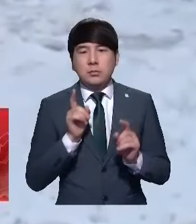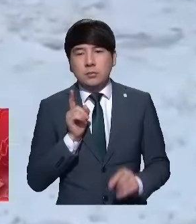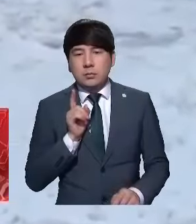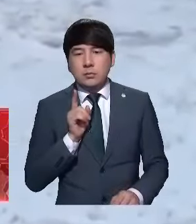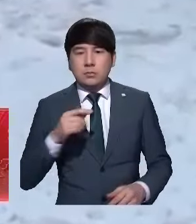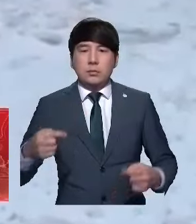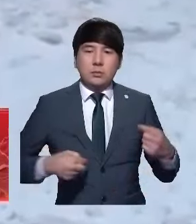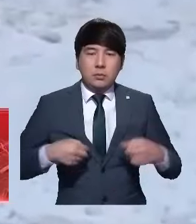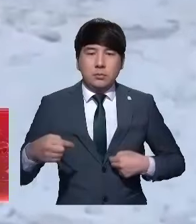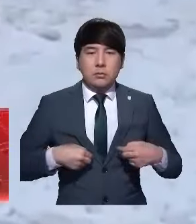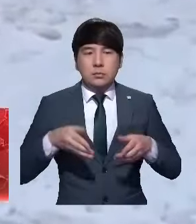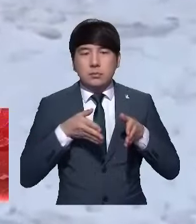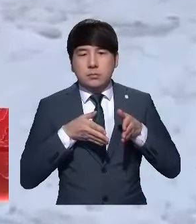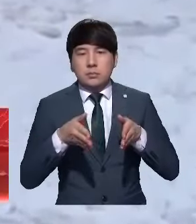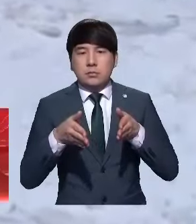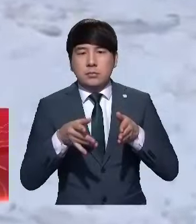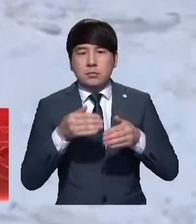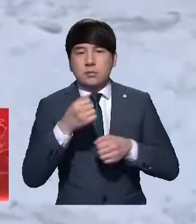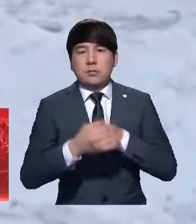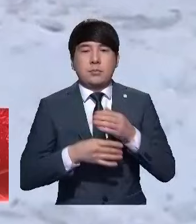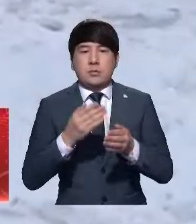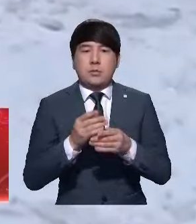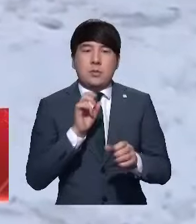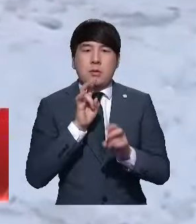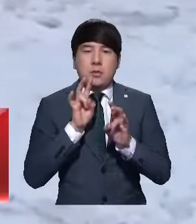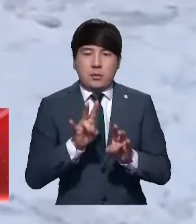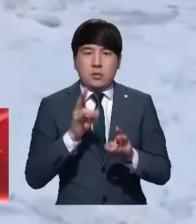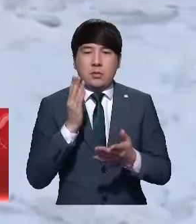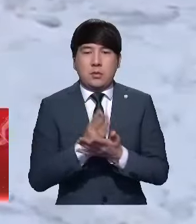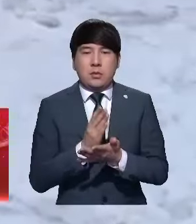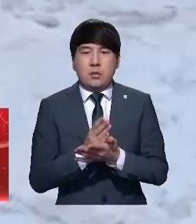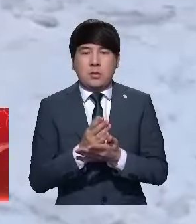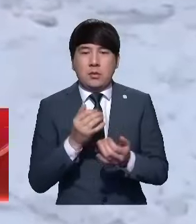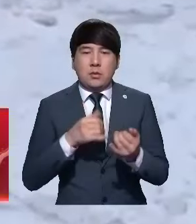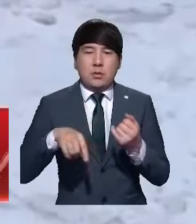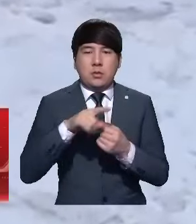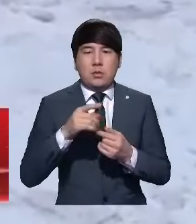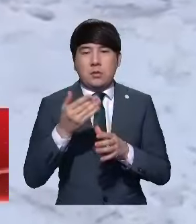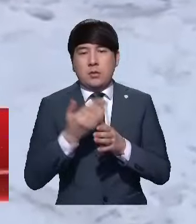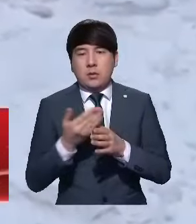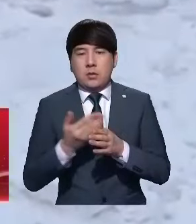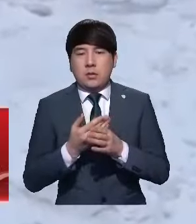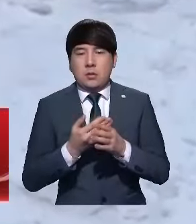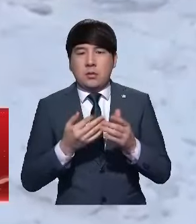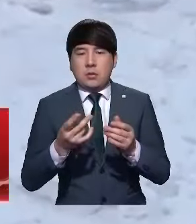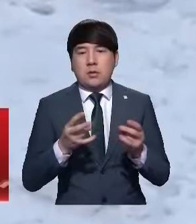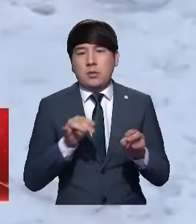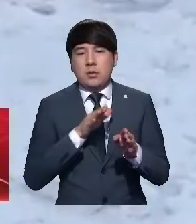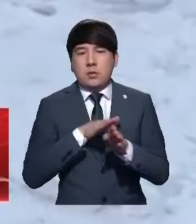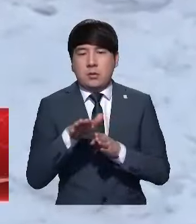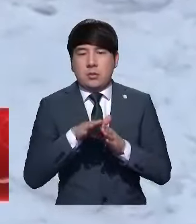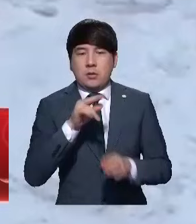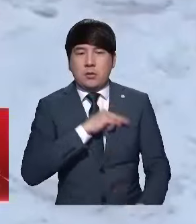қиналып жүріп жатыр. Тұрып қалғандары бар. Соның барлығына қазір көмек көрсетіп шығару жұмыстары жүргізіп